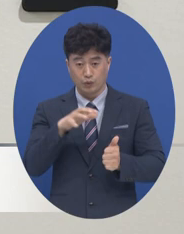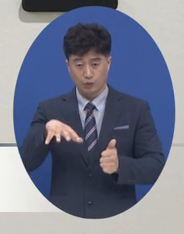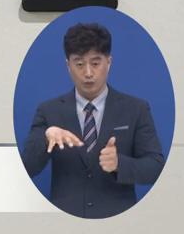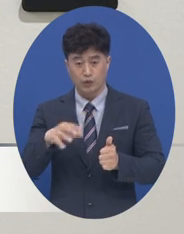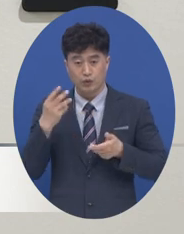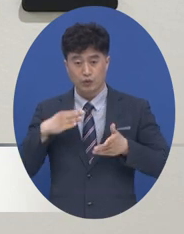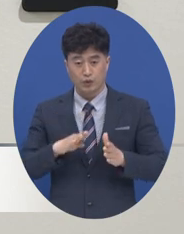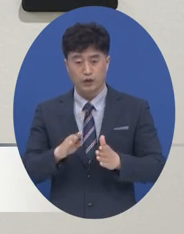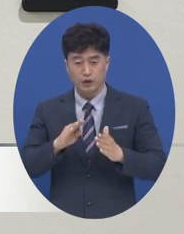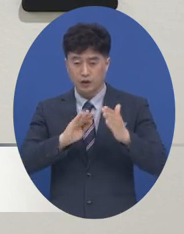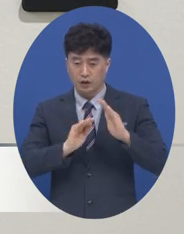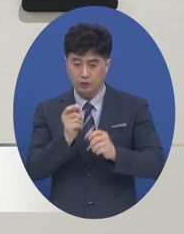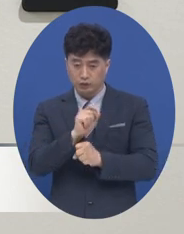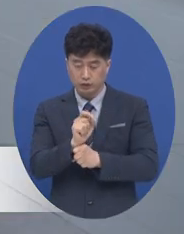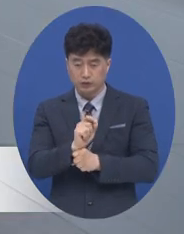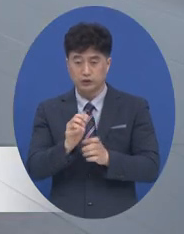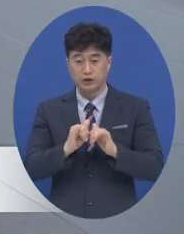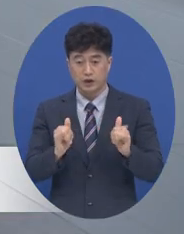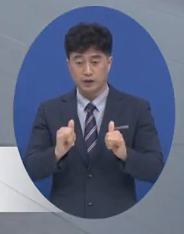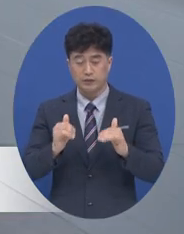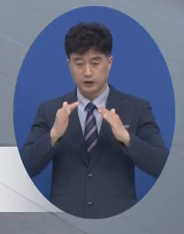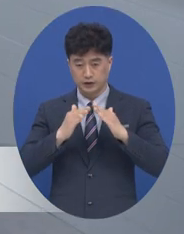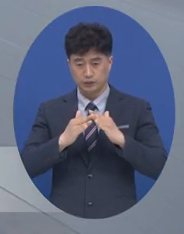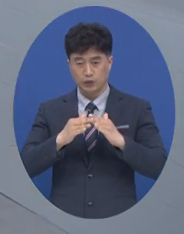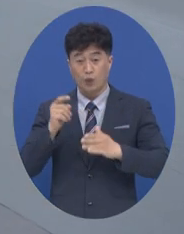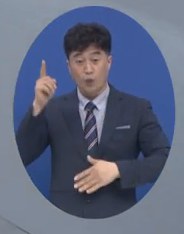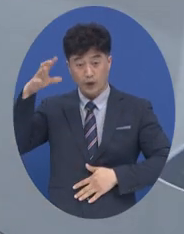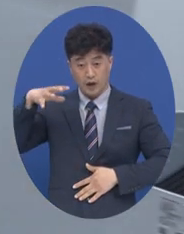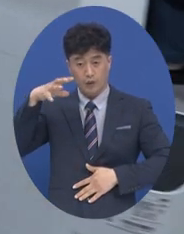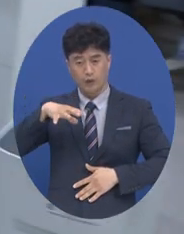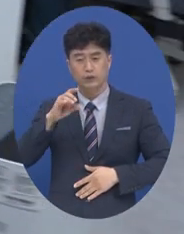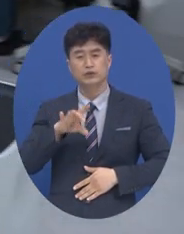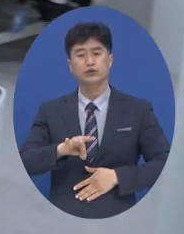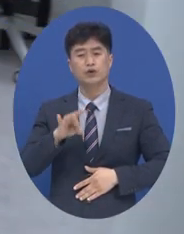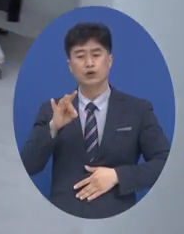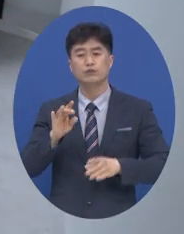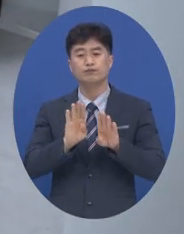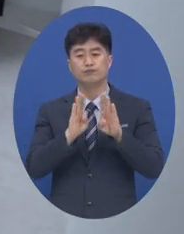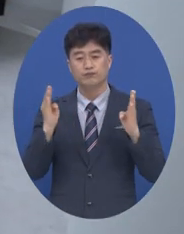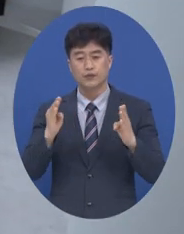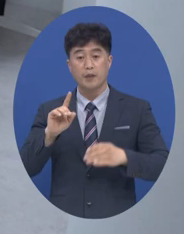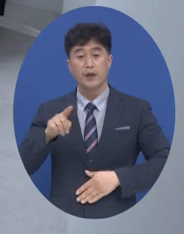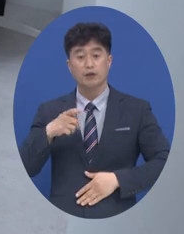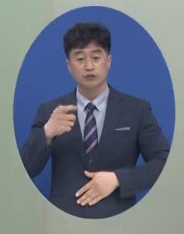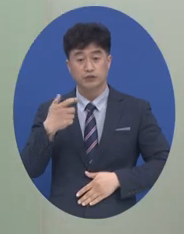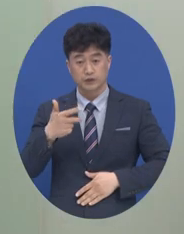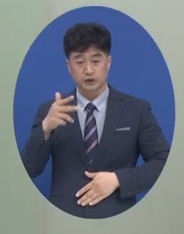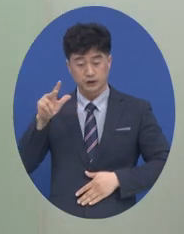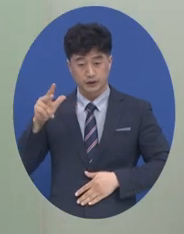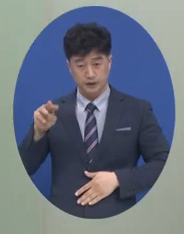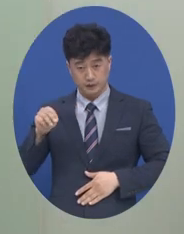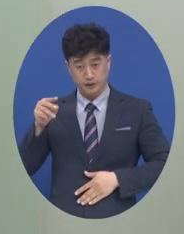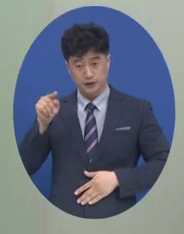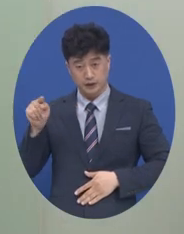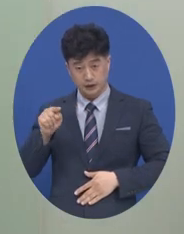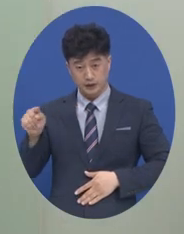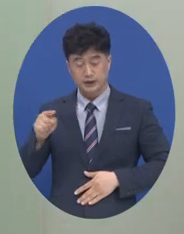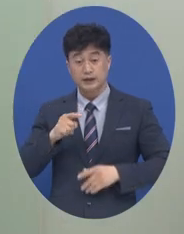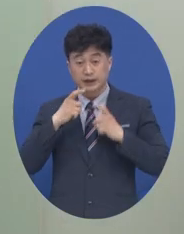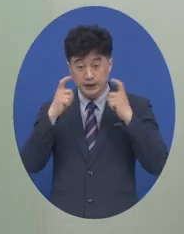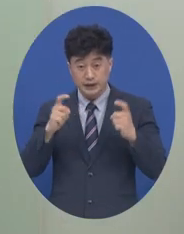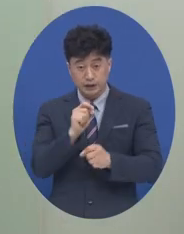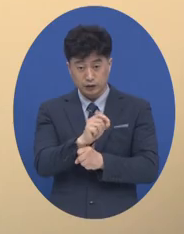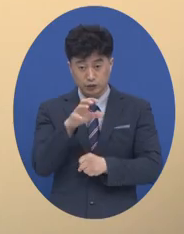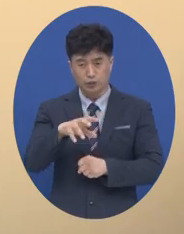지원 공간인 경기 스토리 제가 하우스가 고양시의 참으로 문을 열었습니다 탱 67 제곱미터 규모로 작가 개별